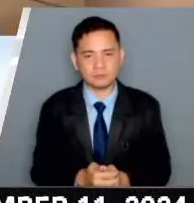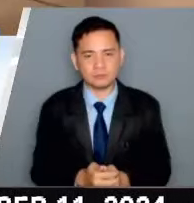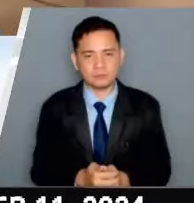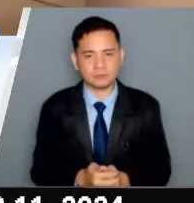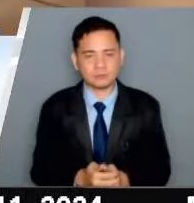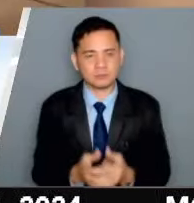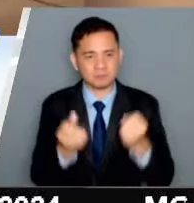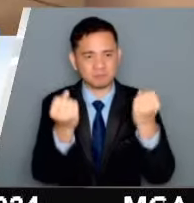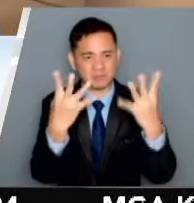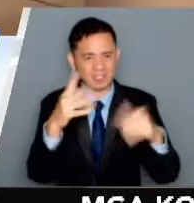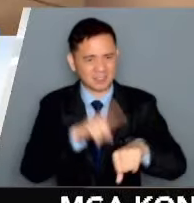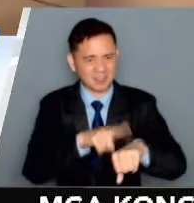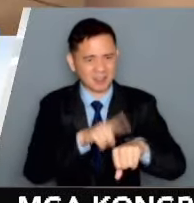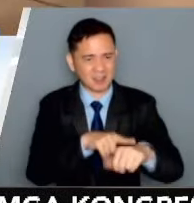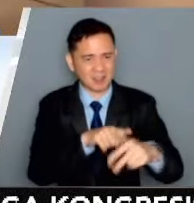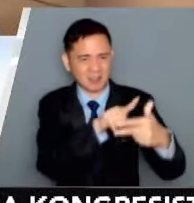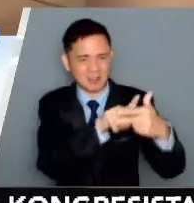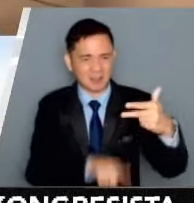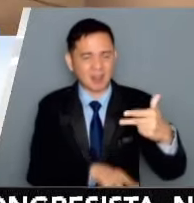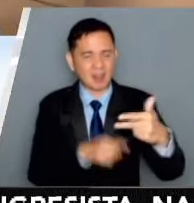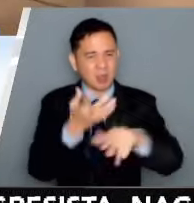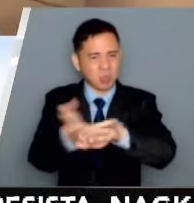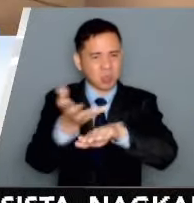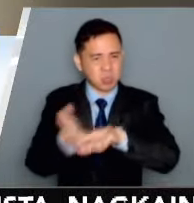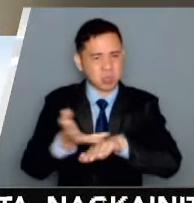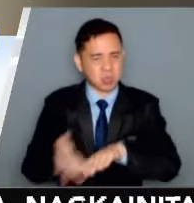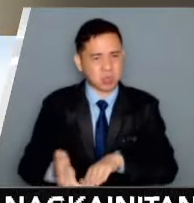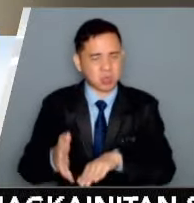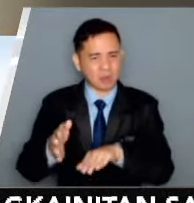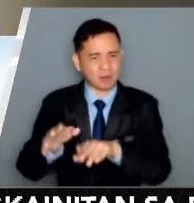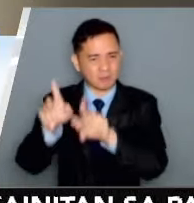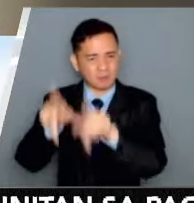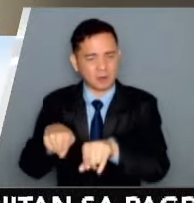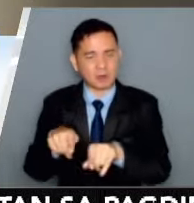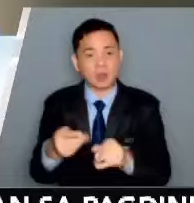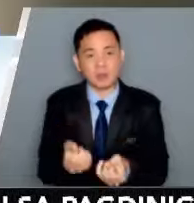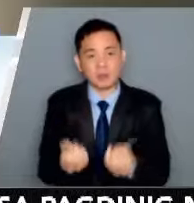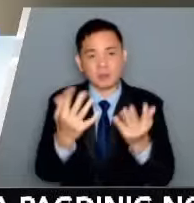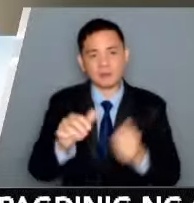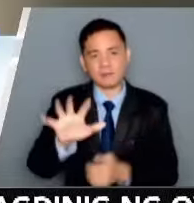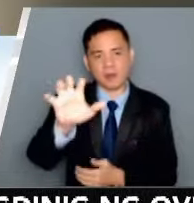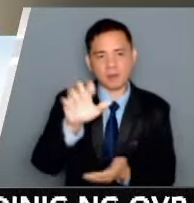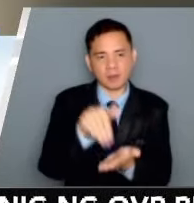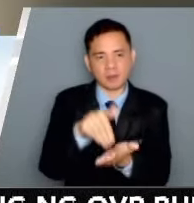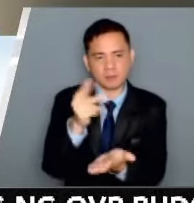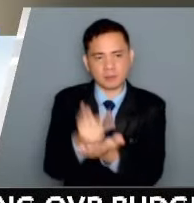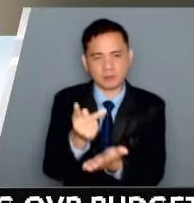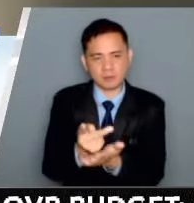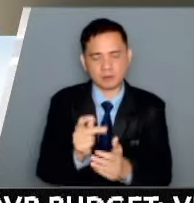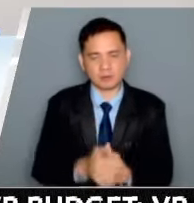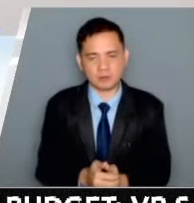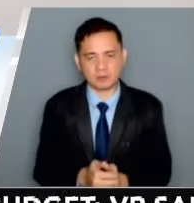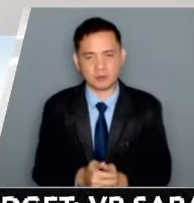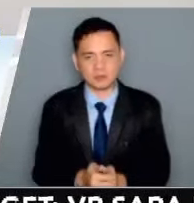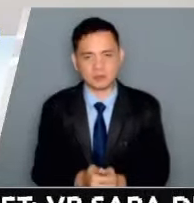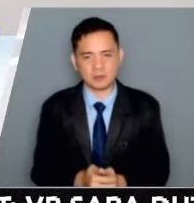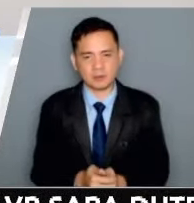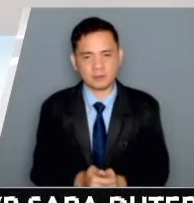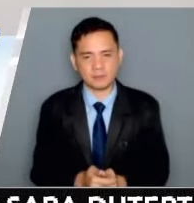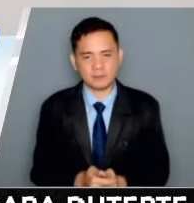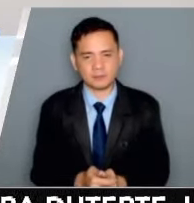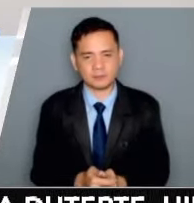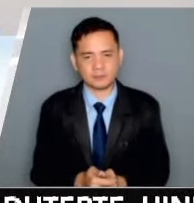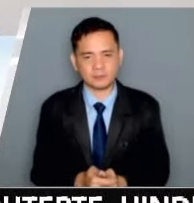tatlo ang isang property sa sukat parañque sa halagang php500,000 ang modus Maayos daw na naghuhulog sa mga biktima sa mga unang